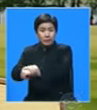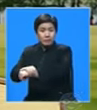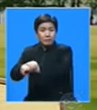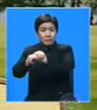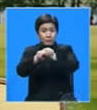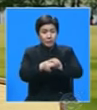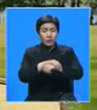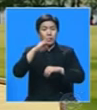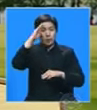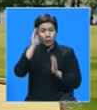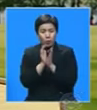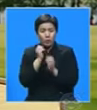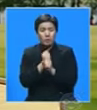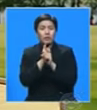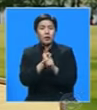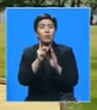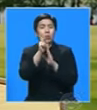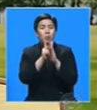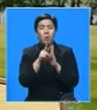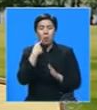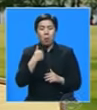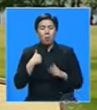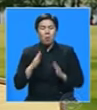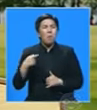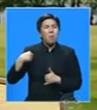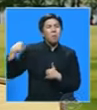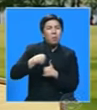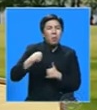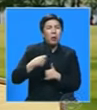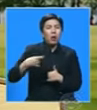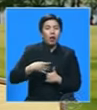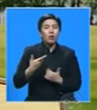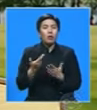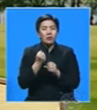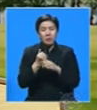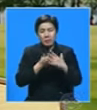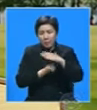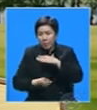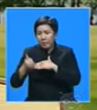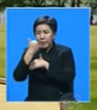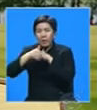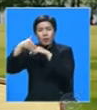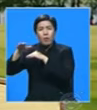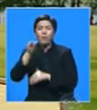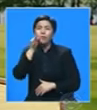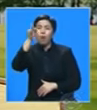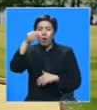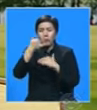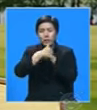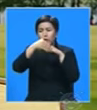จ้าที่ตำรวจเขาดำเนินการตามกฎหมายก็อ้างว่าถูกทำร้ายนะครับอย่างบางคนก็ไปเคลื่อนไหวที่ต่างประเทศจะไปร้องเรียนที่โน่น